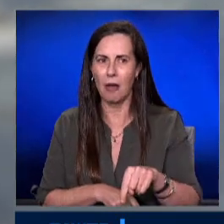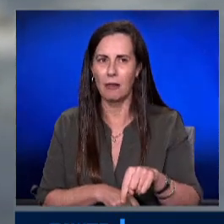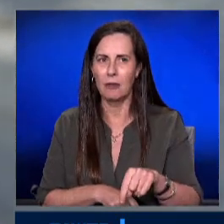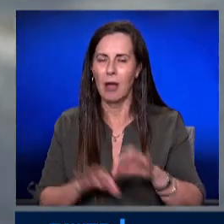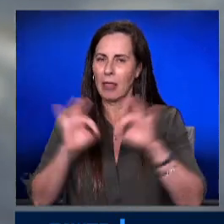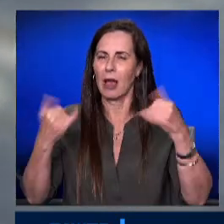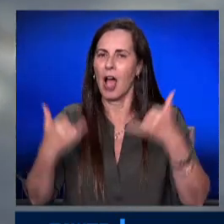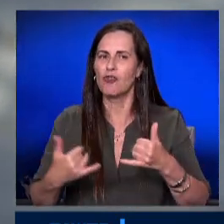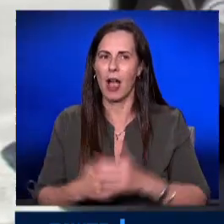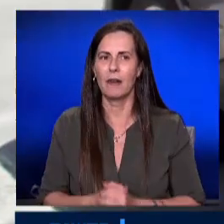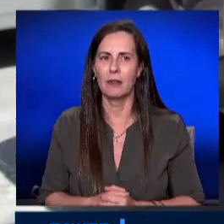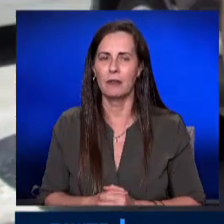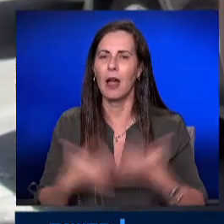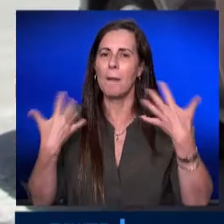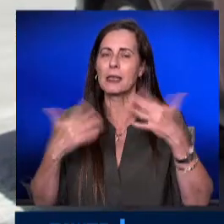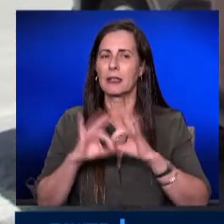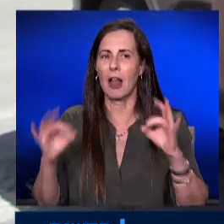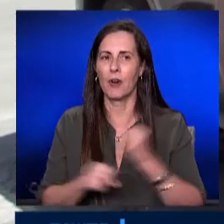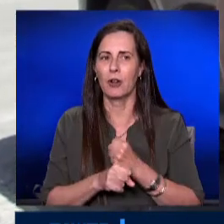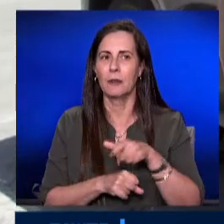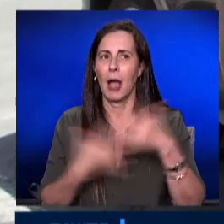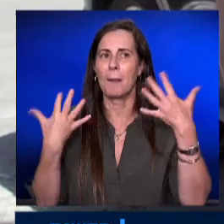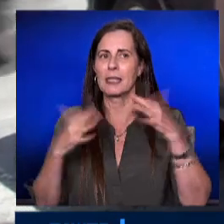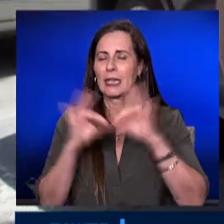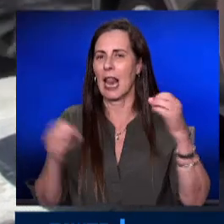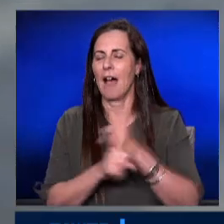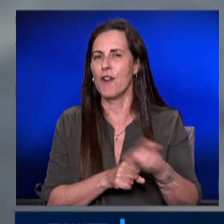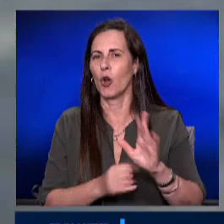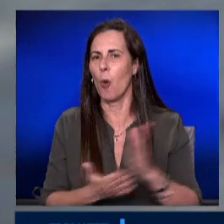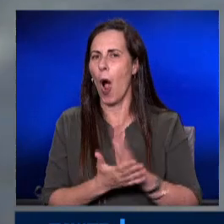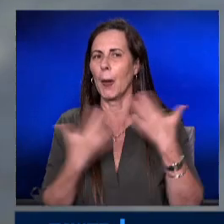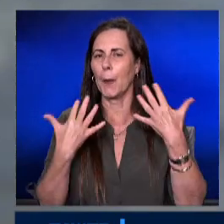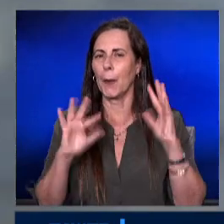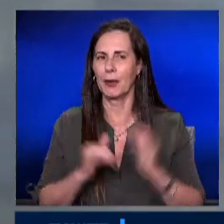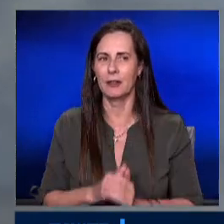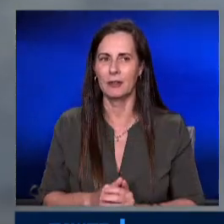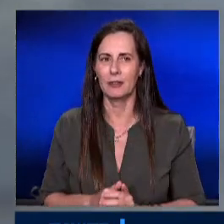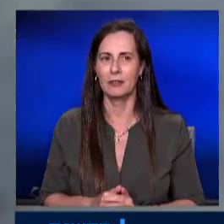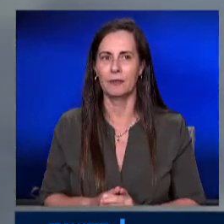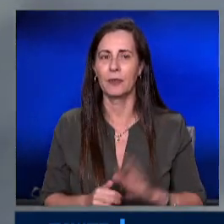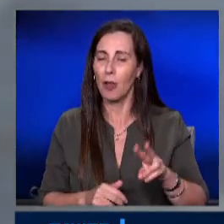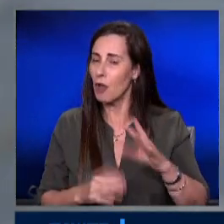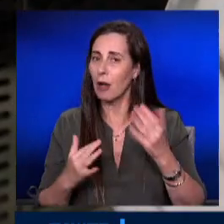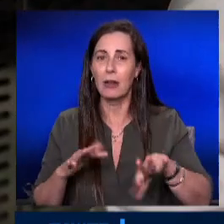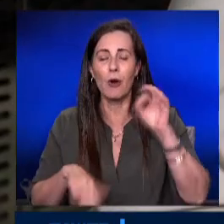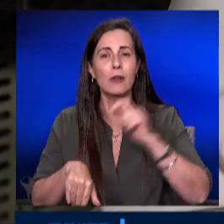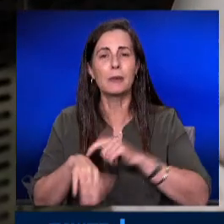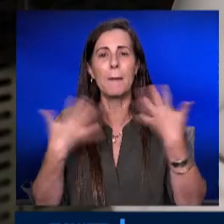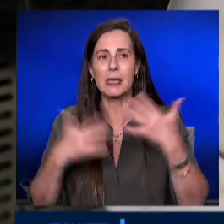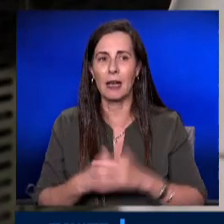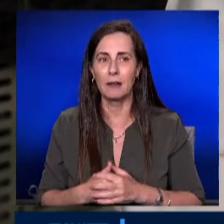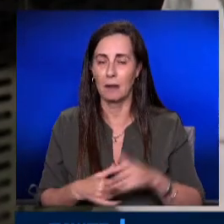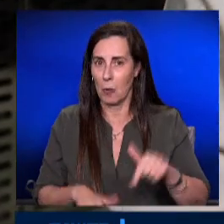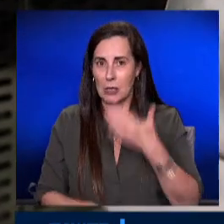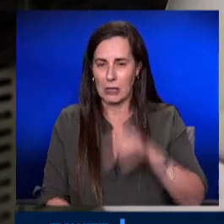now. AC is running. עכשיו בפנים המזגן יתחיל לעבוד. ממשק שבו אתה תוכל לתזמן את פעולת המיזוג. מדינה חמה